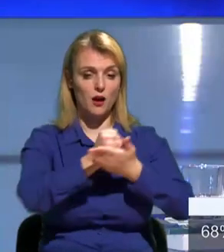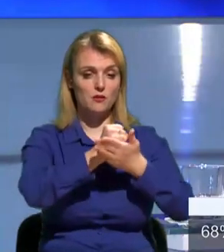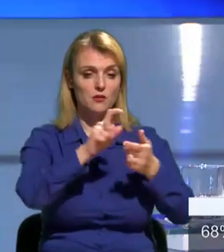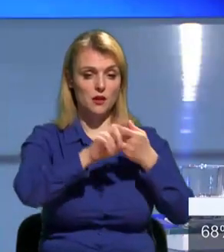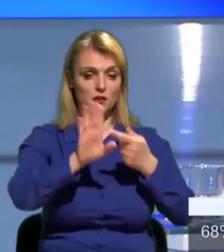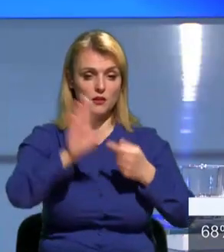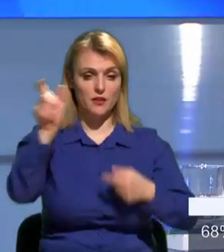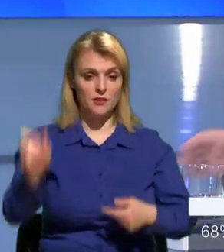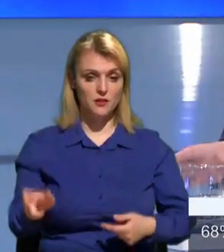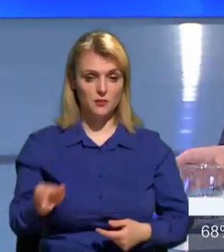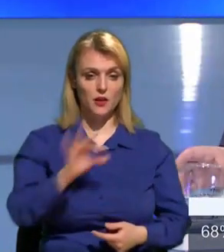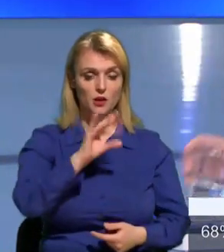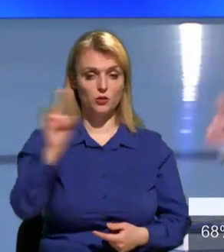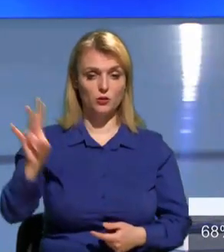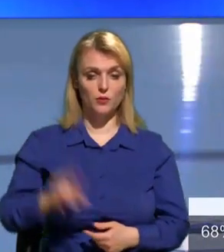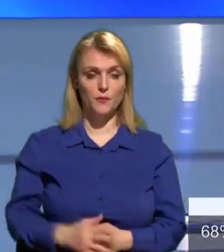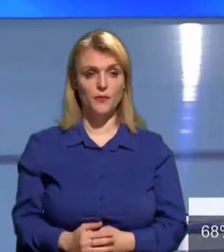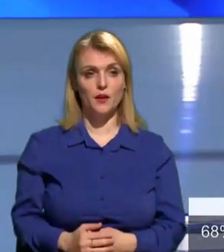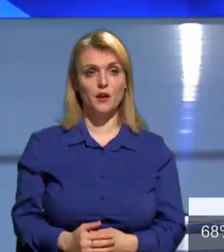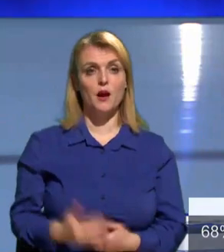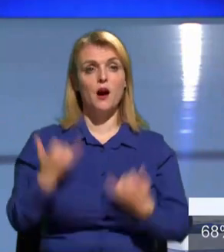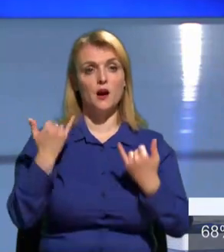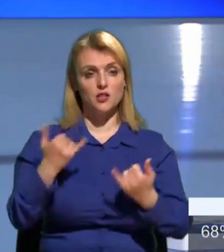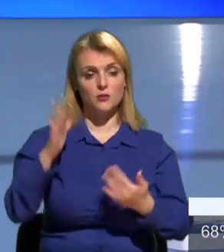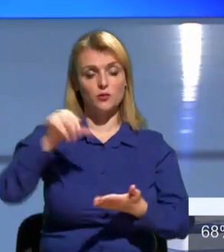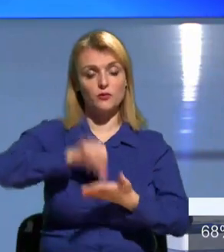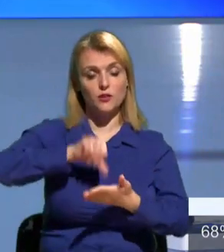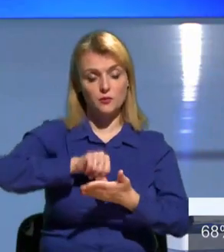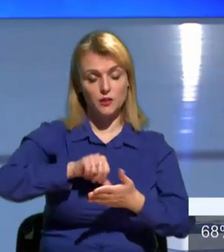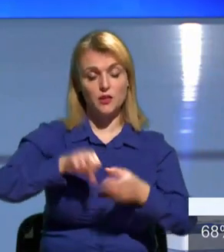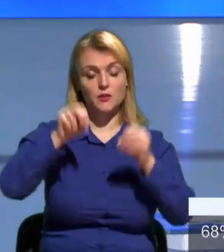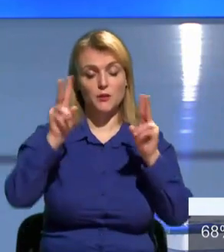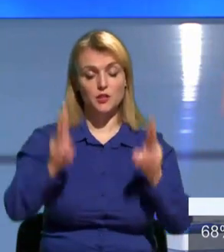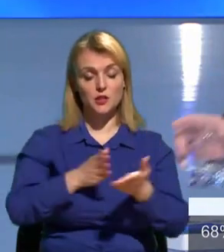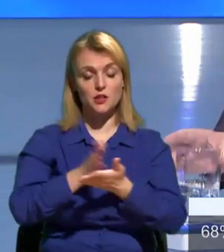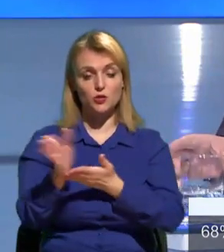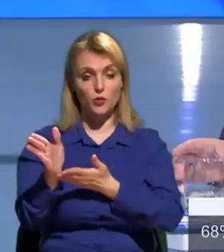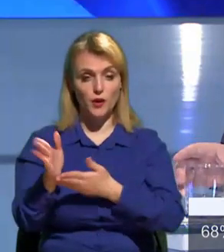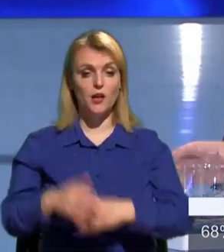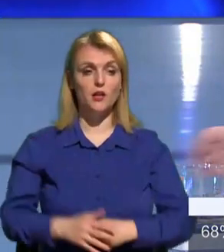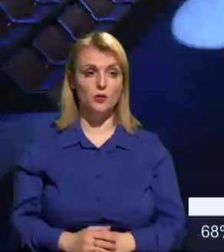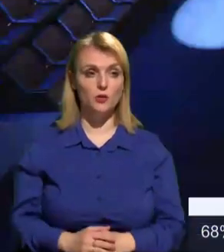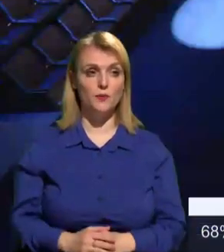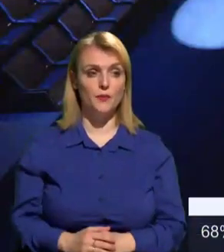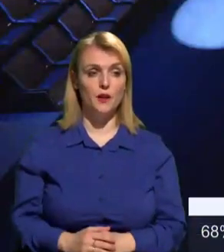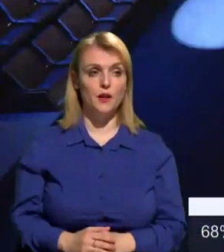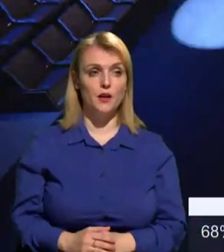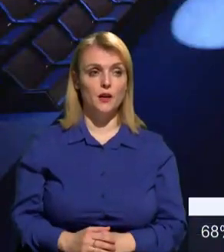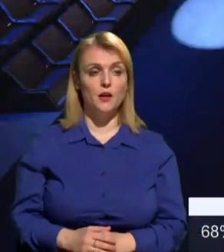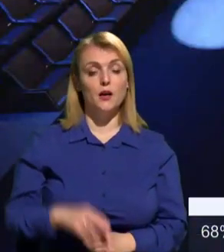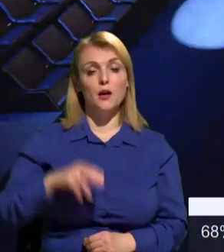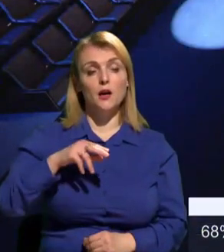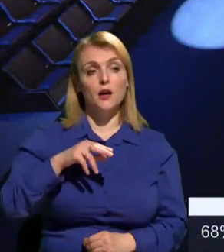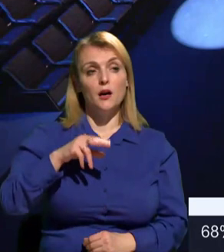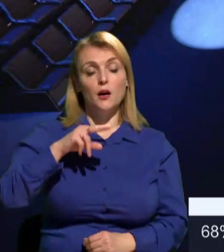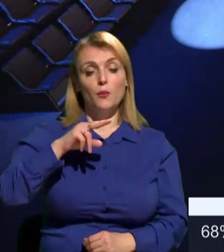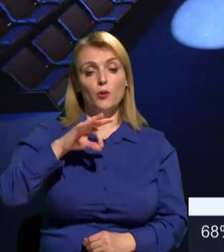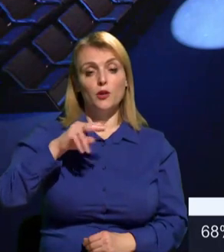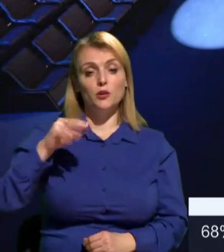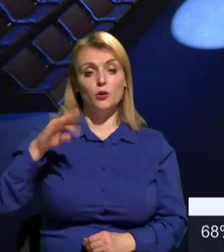Acum mergem la expertul în studii de securitate, politologul Aurelian Lavric, care de asemenea